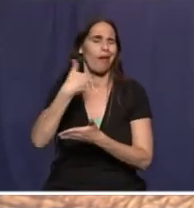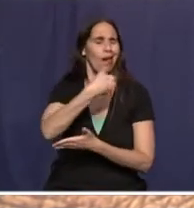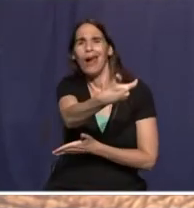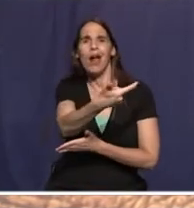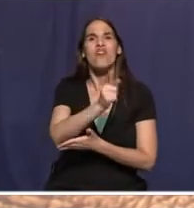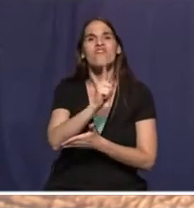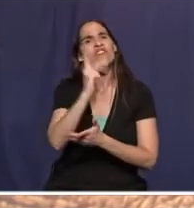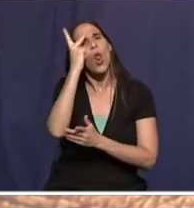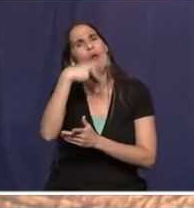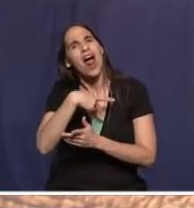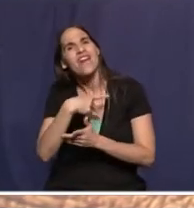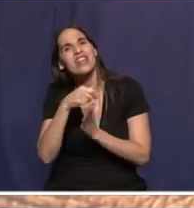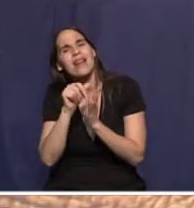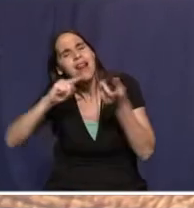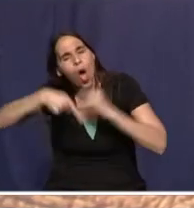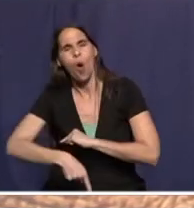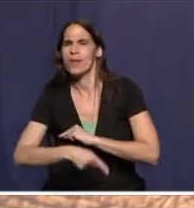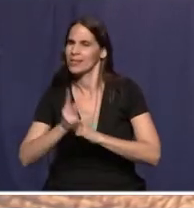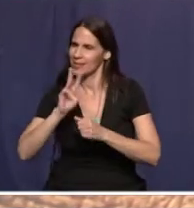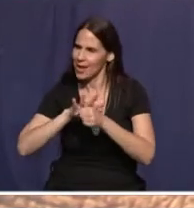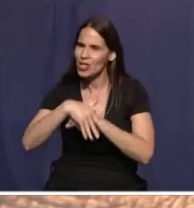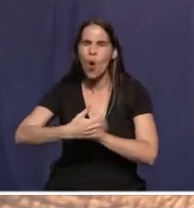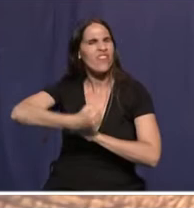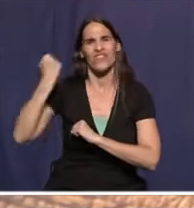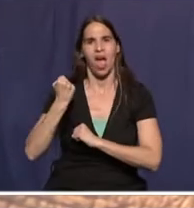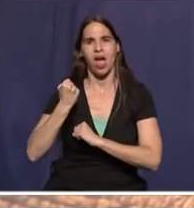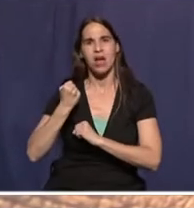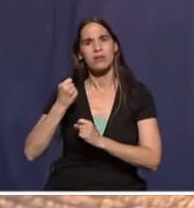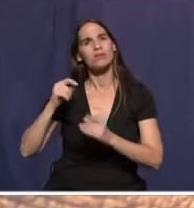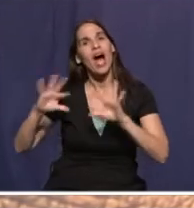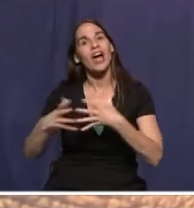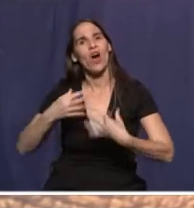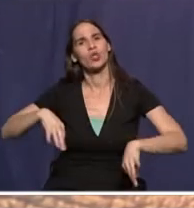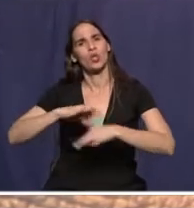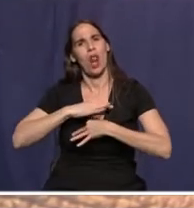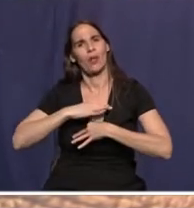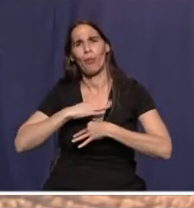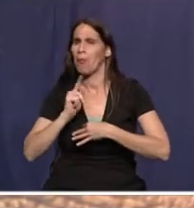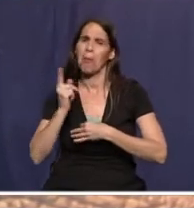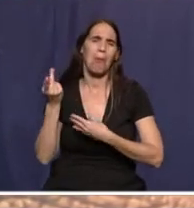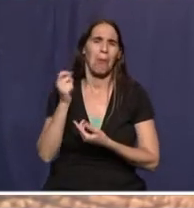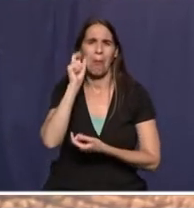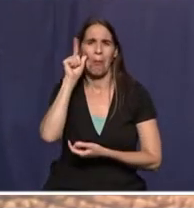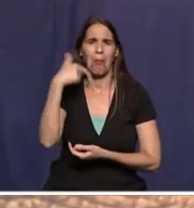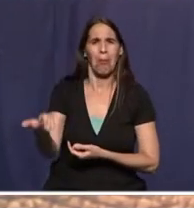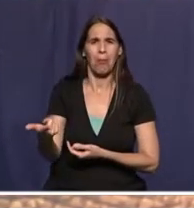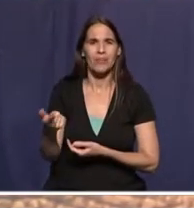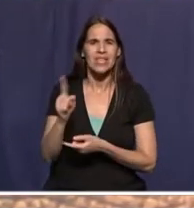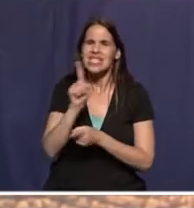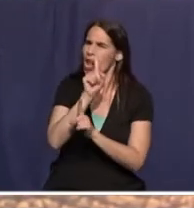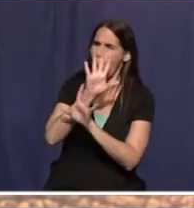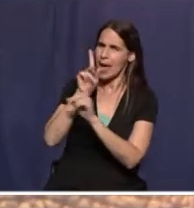להבין לעומק את השלכות הרוחב והרסניות שחלחלו במעמקי החברה שלנו. אבל אתם יודעים מה? לא רק הם